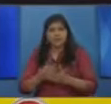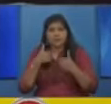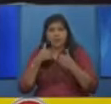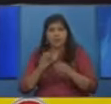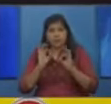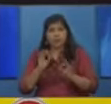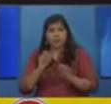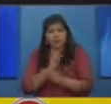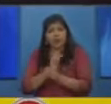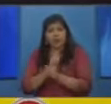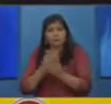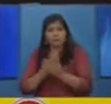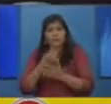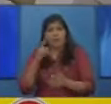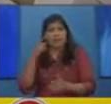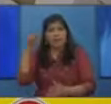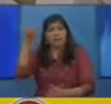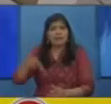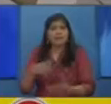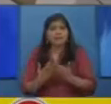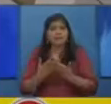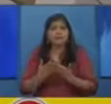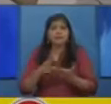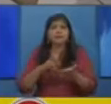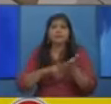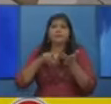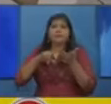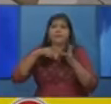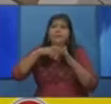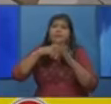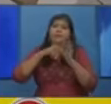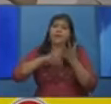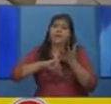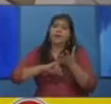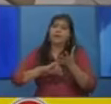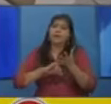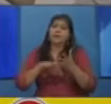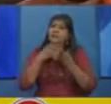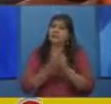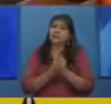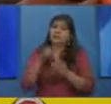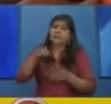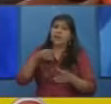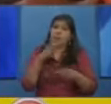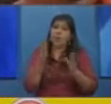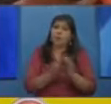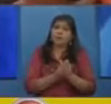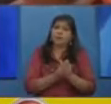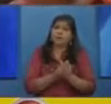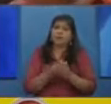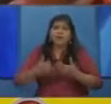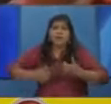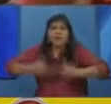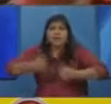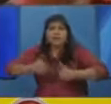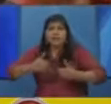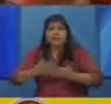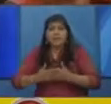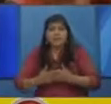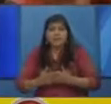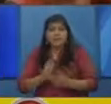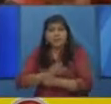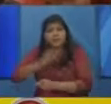रही है। उनमें से एक है विकास वर्तुल ट्रस्ट। यह संस्था प्रतियोगी परीक्षाओं की तैयारी करने